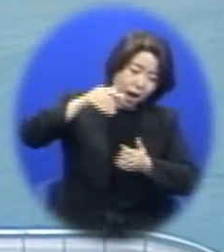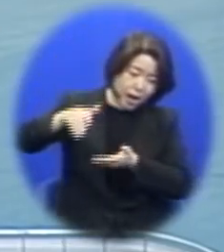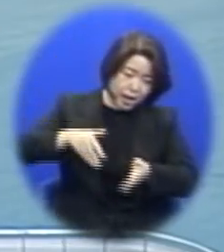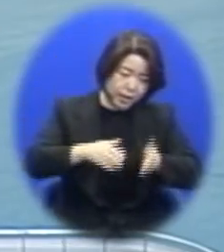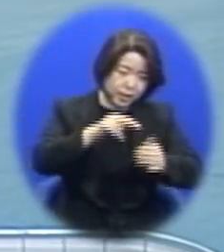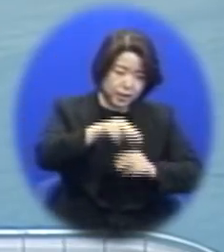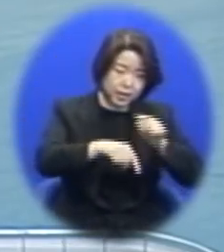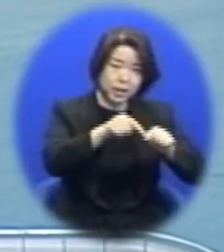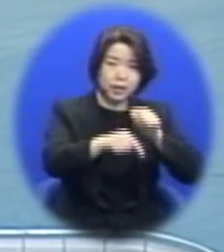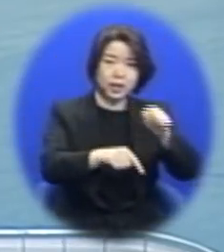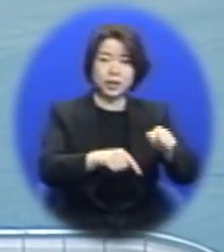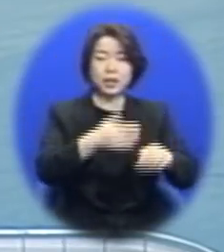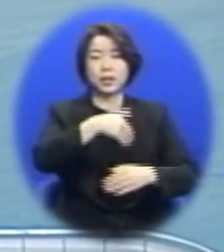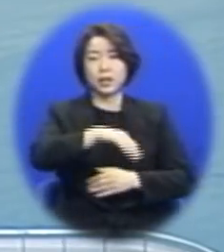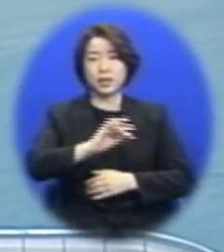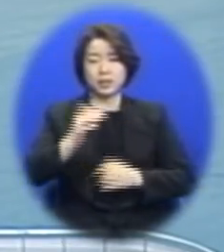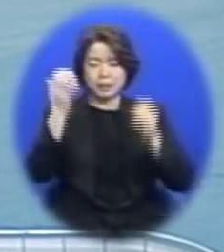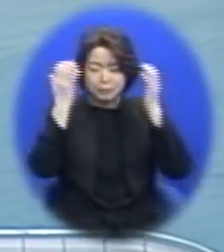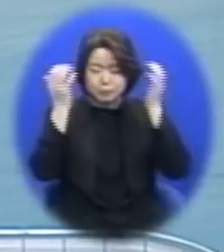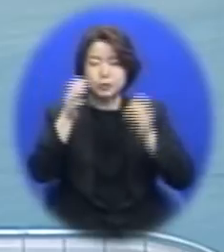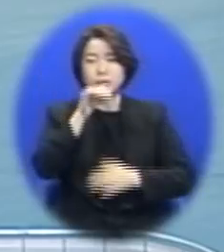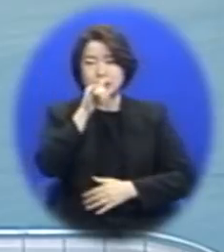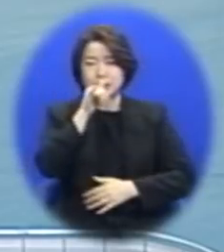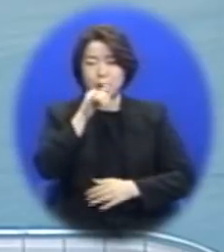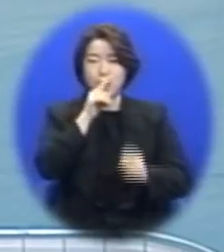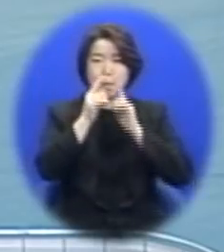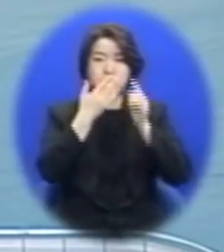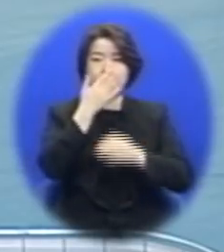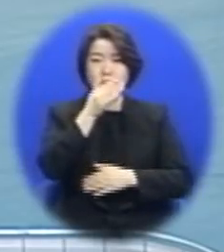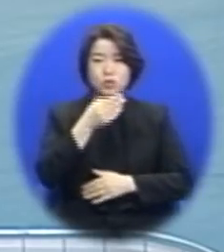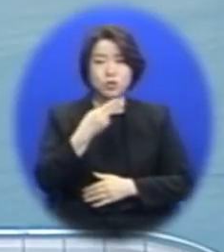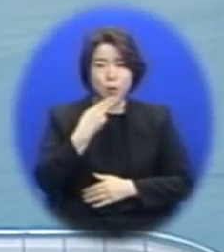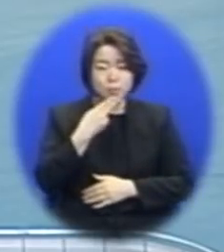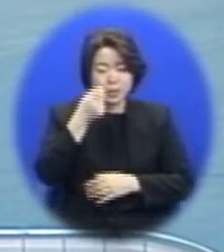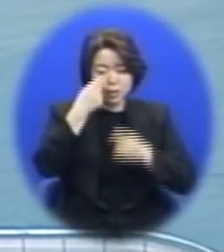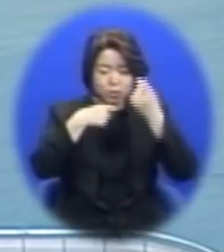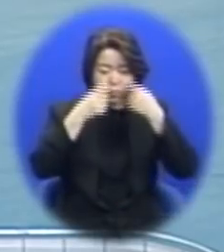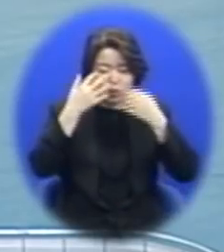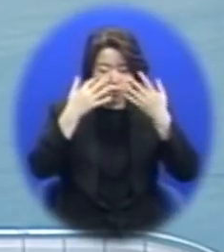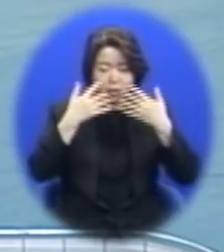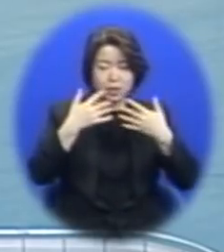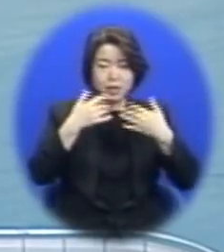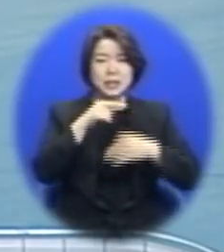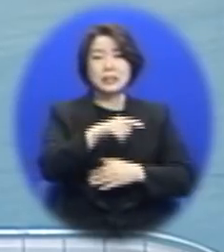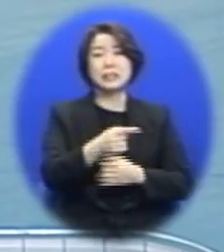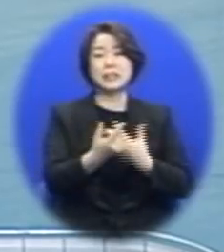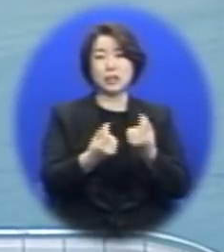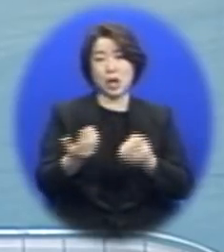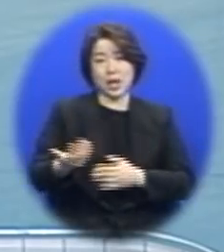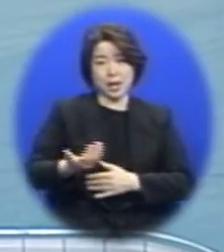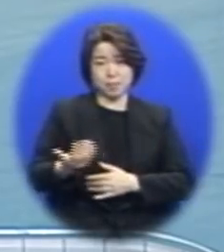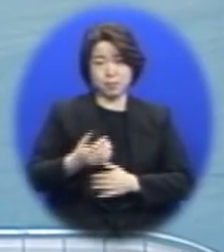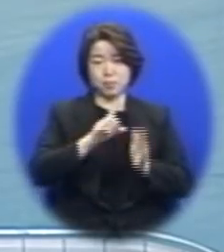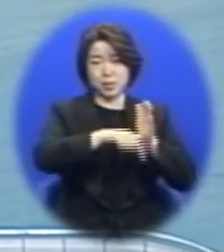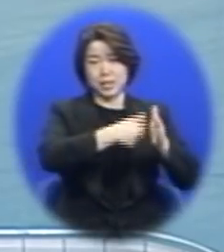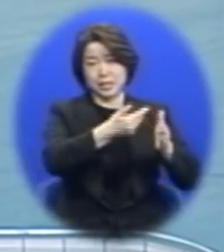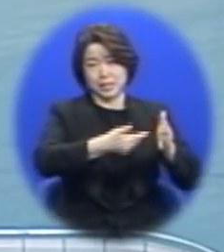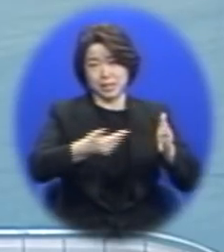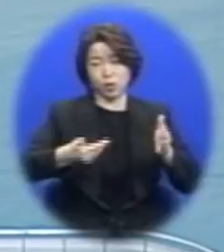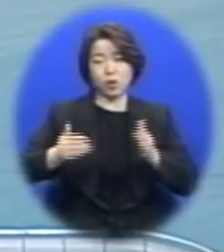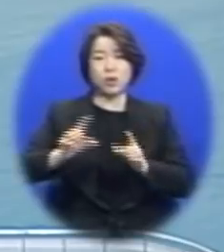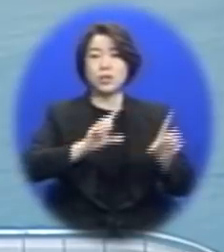되는 고통이 있었고 말할 수 없는 눈물을 흘릴 수밖에 없었던 그런 아픔의 세월을 살았던